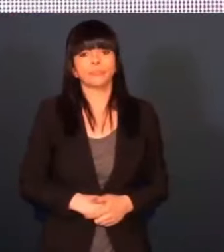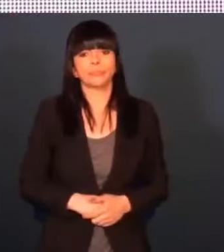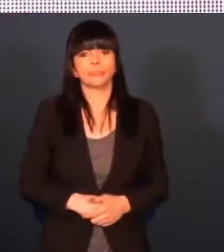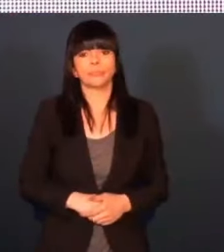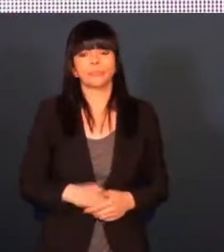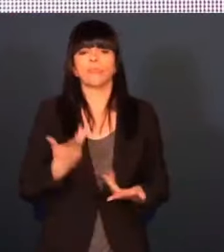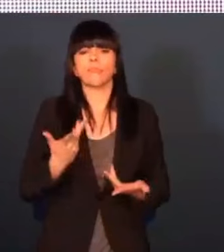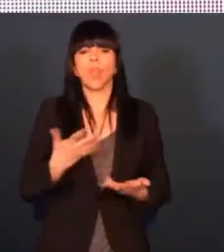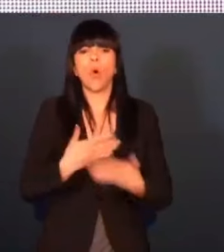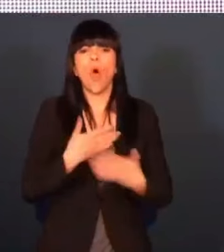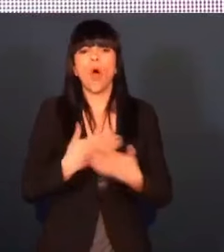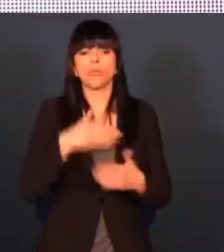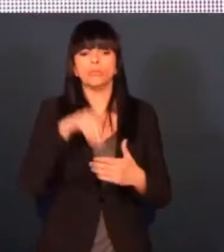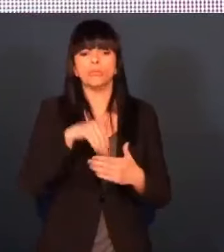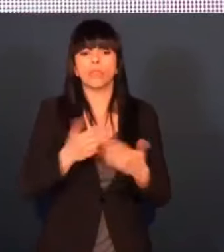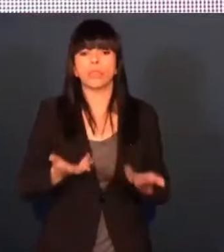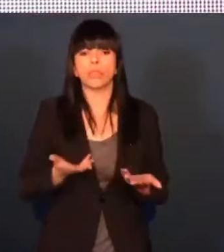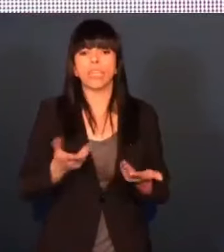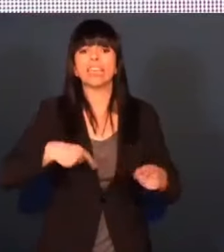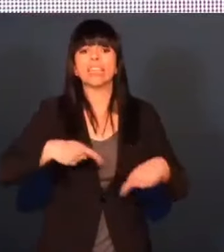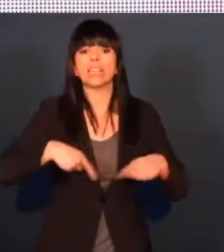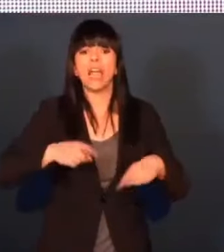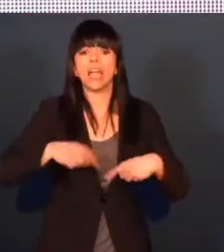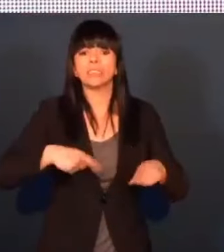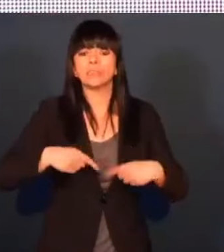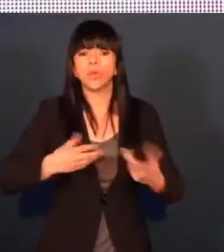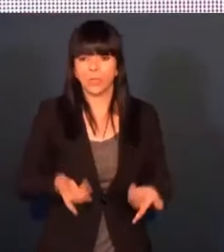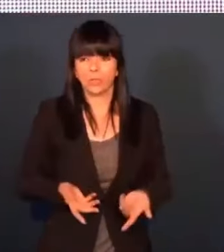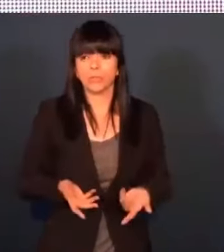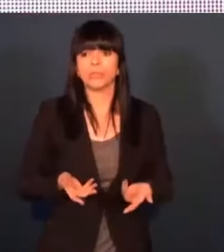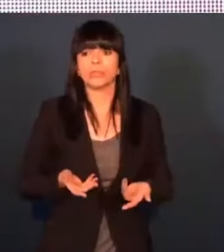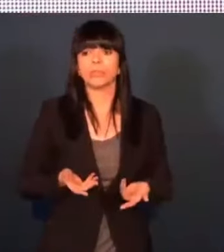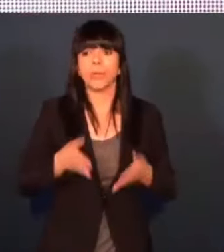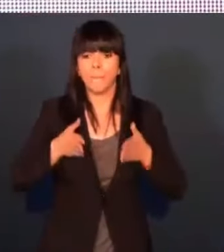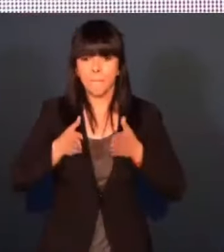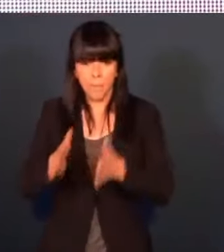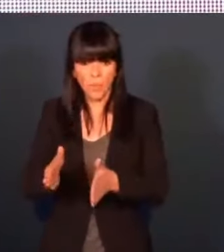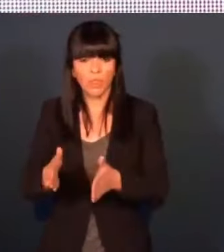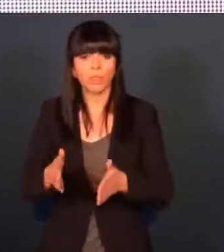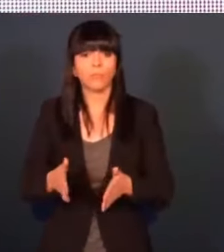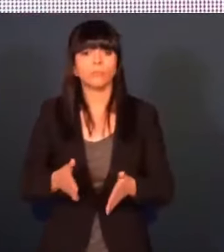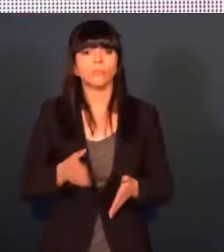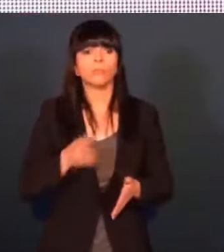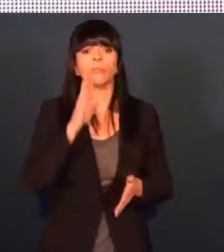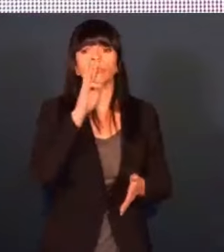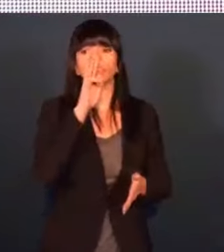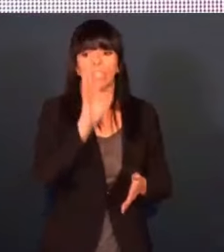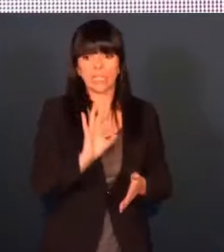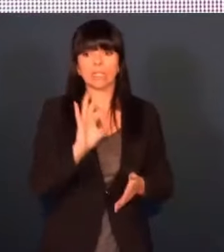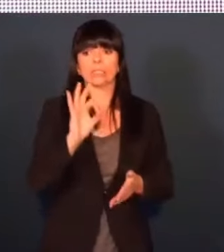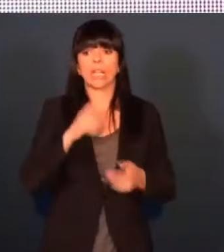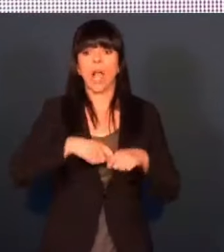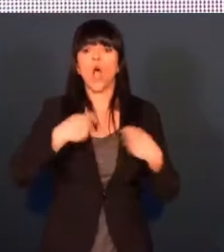По отношение на транспорта и инфраструктурата. 30 км магистрални